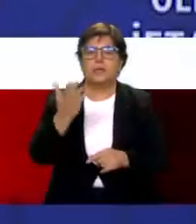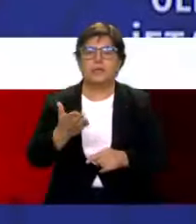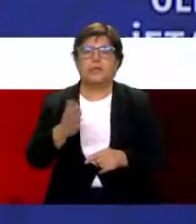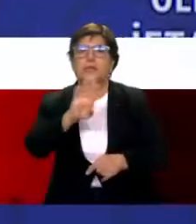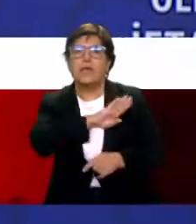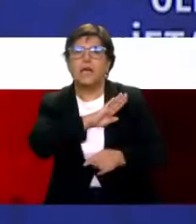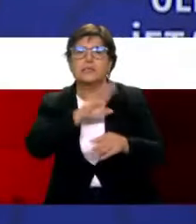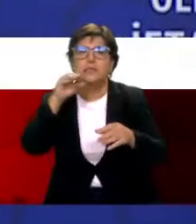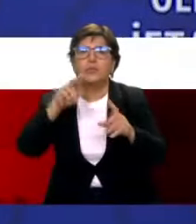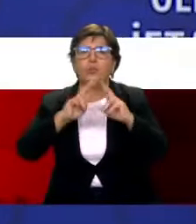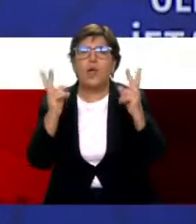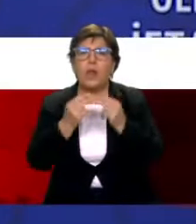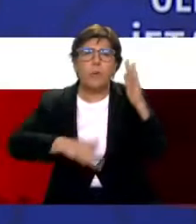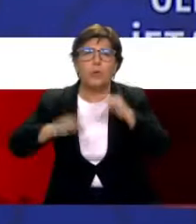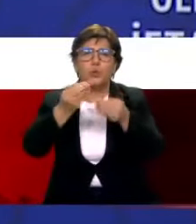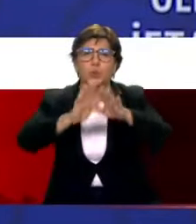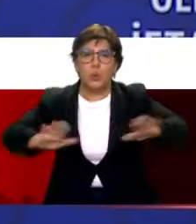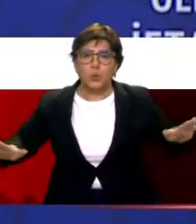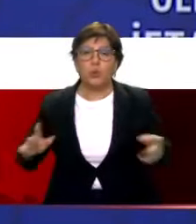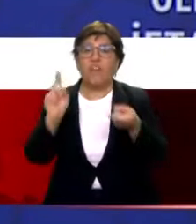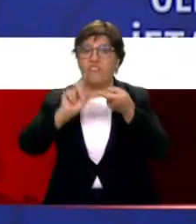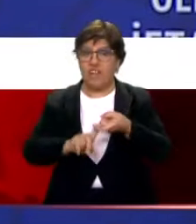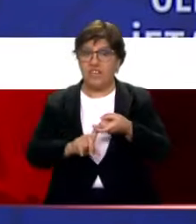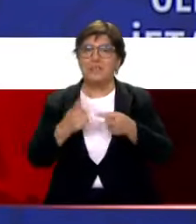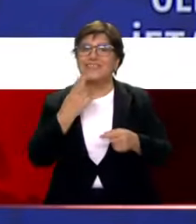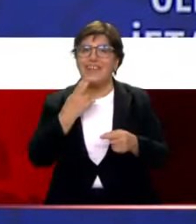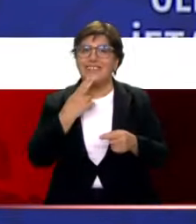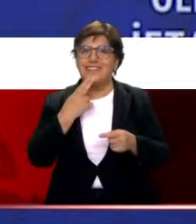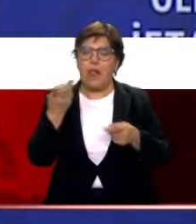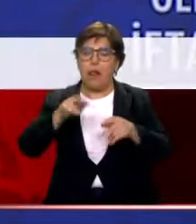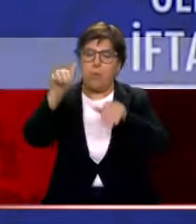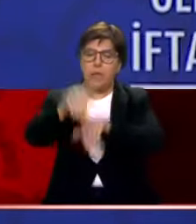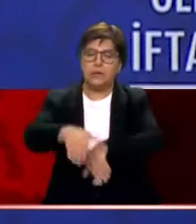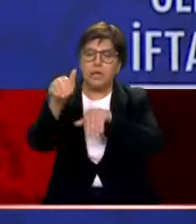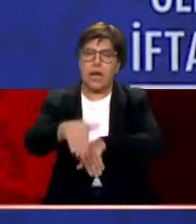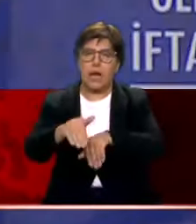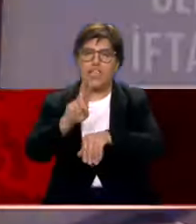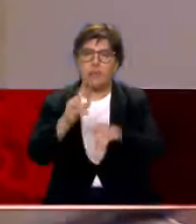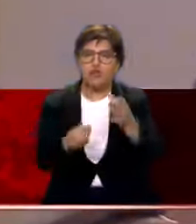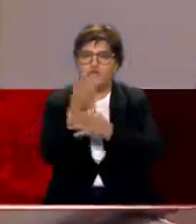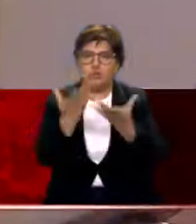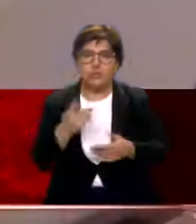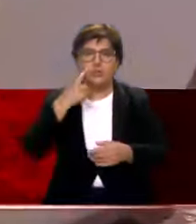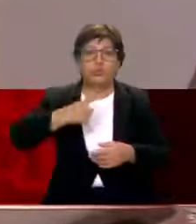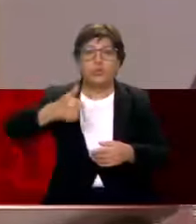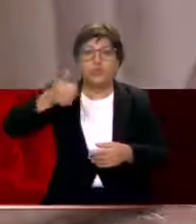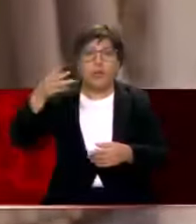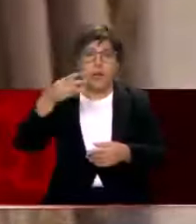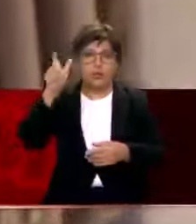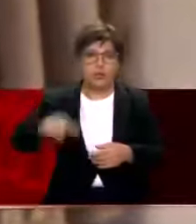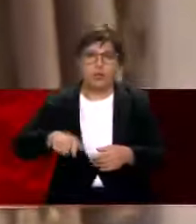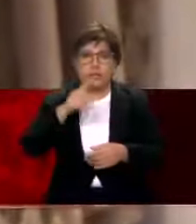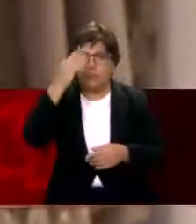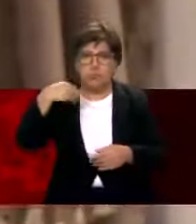Gazze dünyanın en büyük çocuk ve kadın mezarlığına dönüşmüştür. Cumhurbaşkanı Erdoğan,